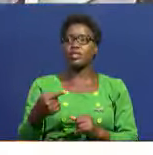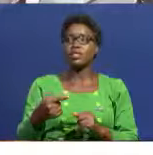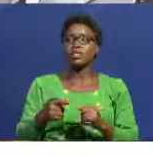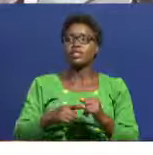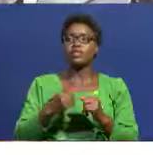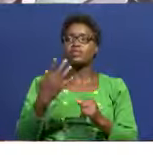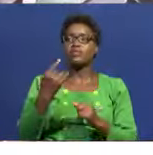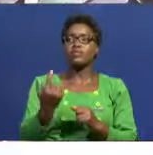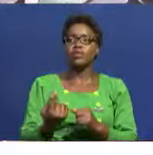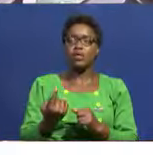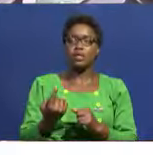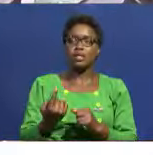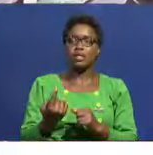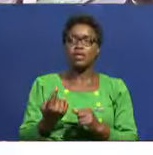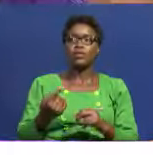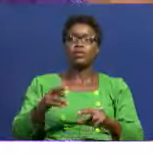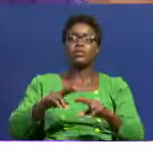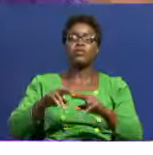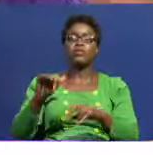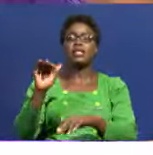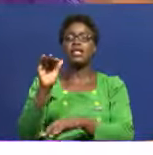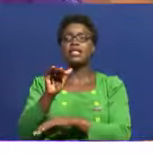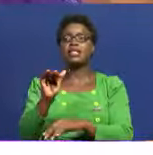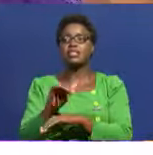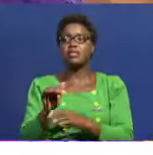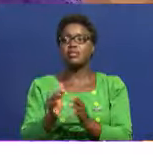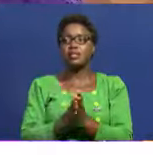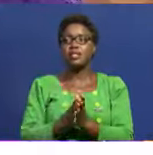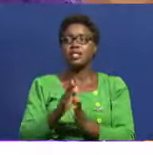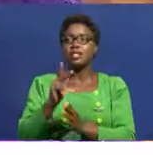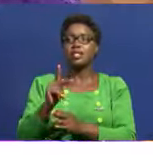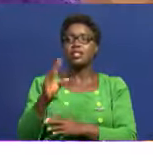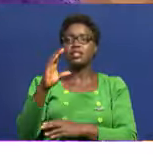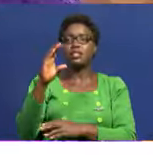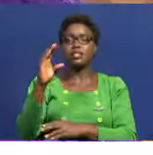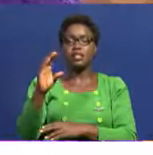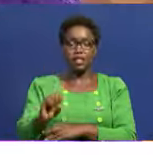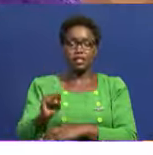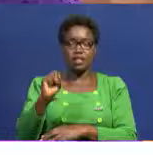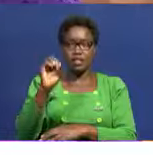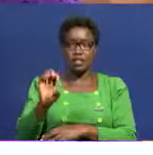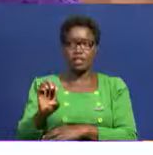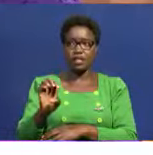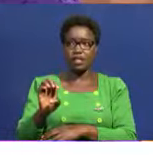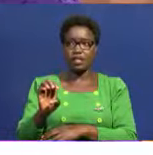31,651 wanatarajiwa kufanya mtihani huo. Katika KCSE,